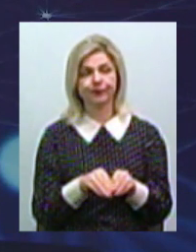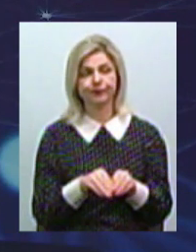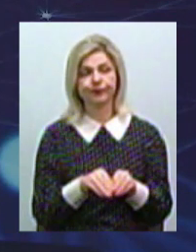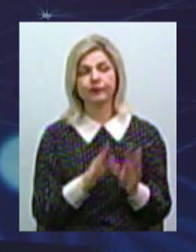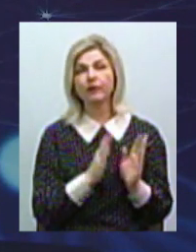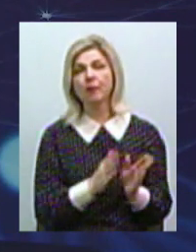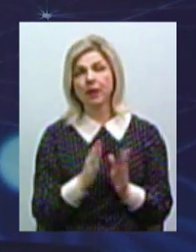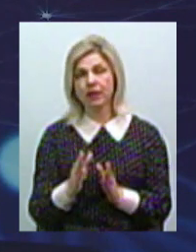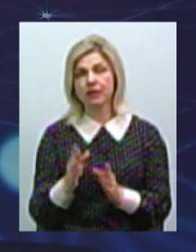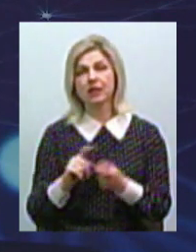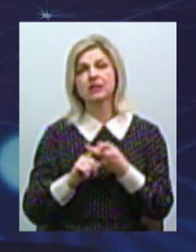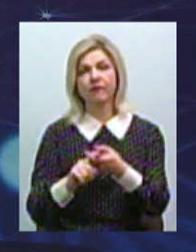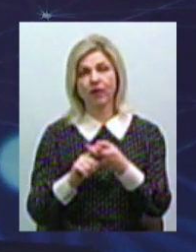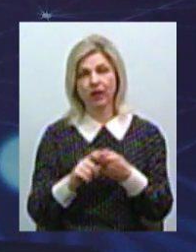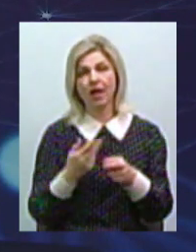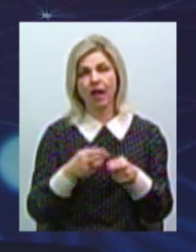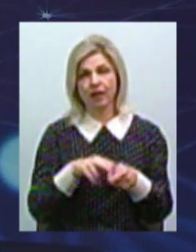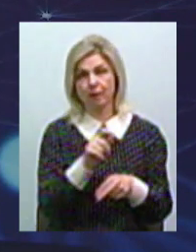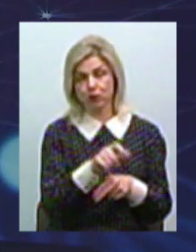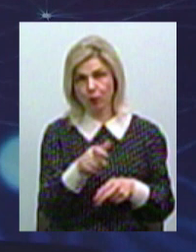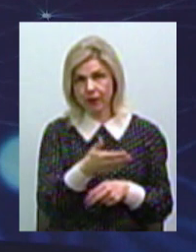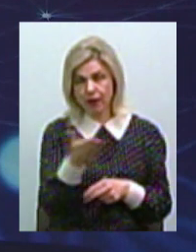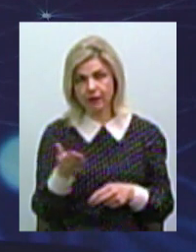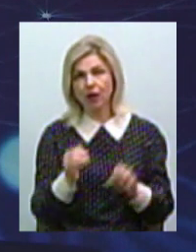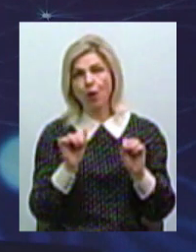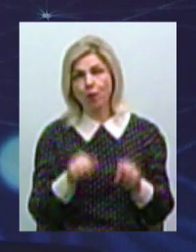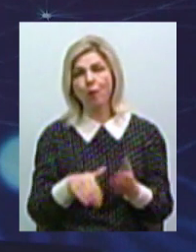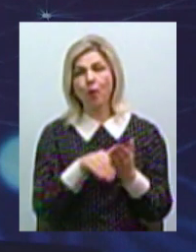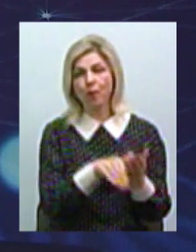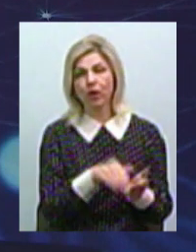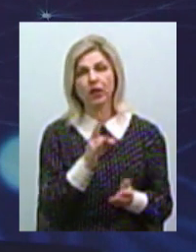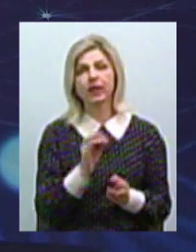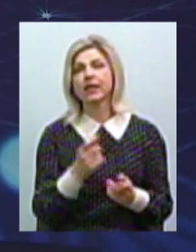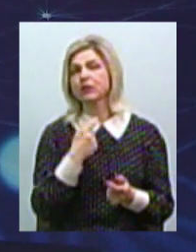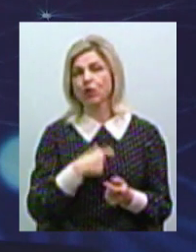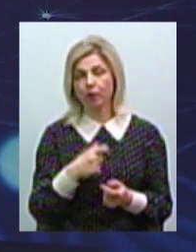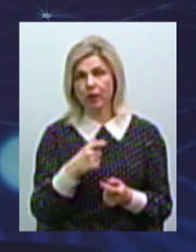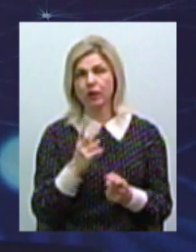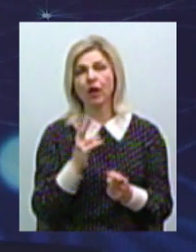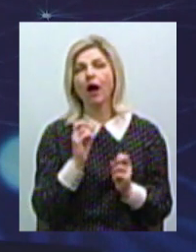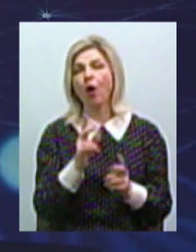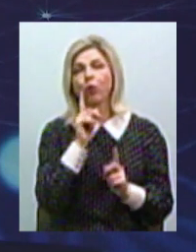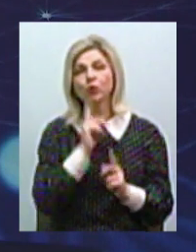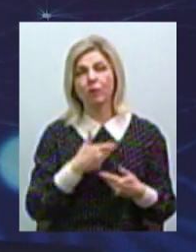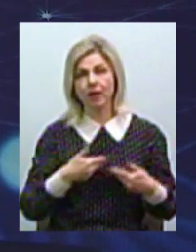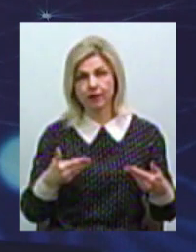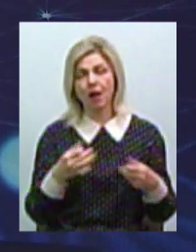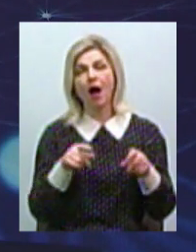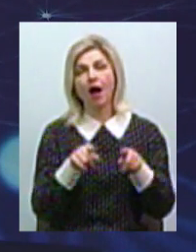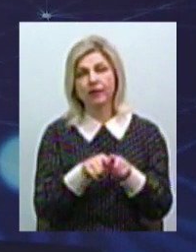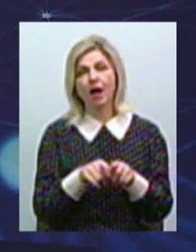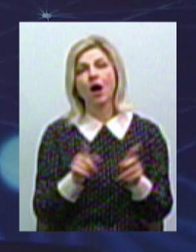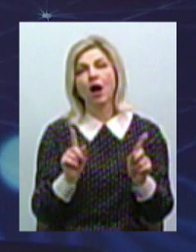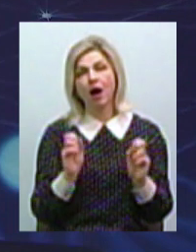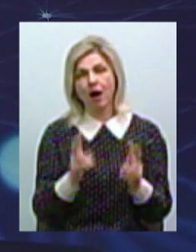механізм взаємодії між цими суб'єктами, ми зможемо допомогти особі не таким чином, як зручно нам, а саме в такий спосіб, який